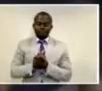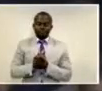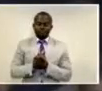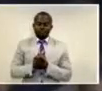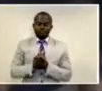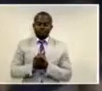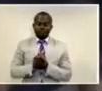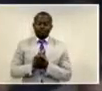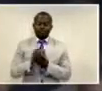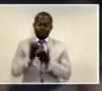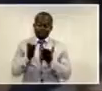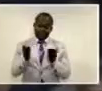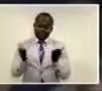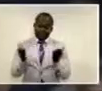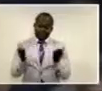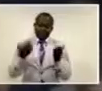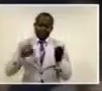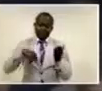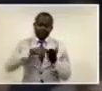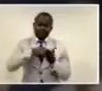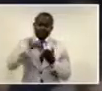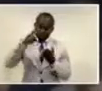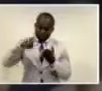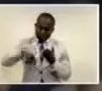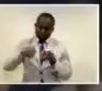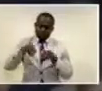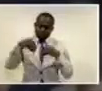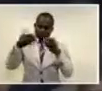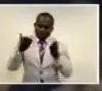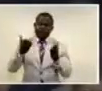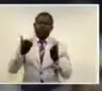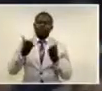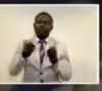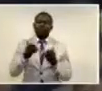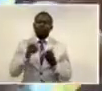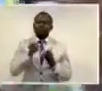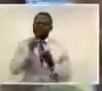Ibyo tugomba kubibaha byanze bikunze.